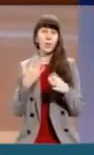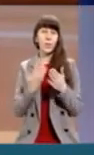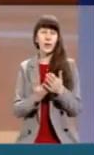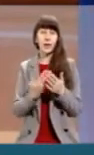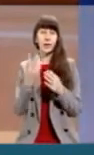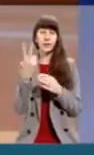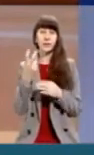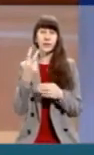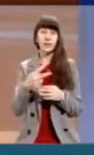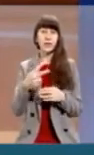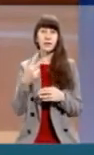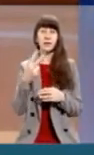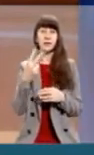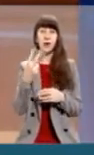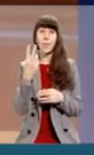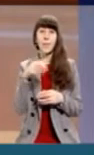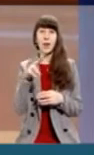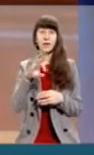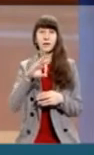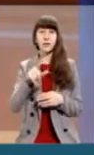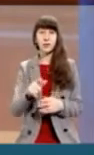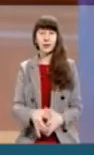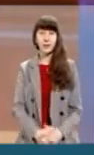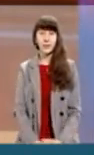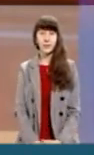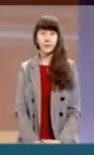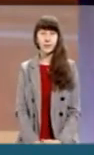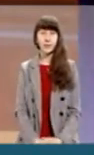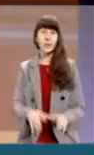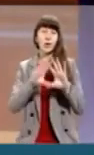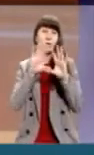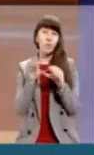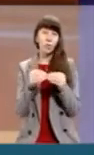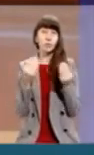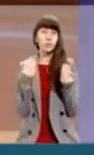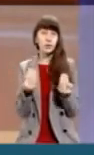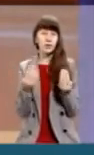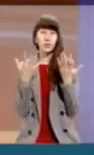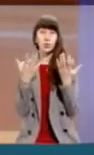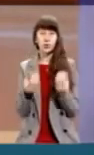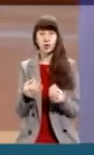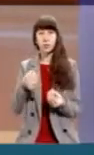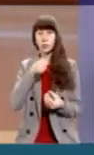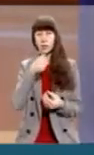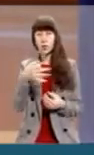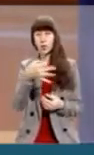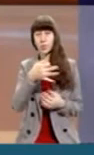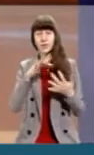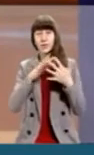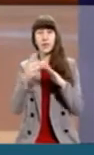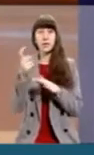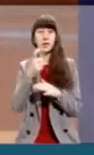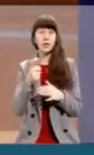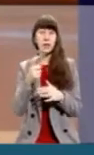және құс саны көбейіп келеді. 500 бас ірі қара малға арналған 2 сүт тауар фермасы, Халвай 2